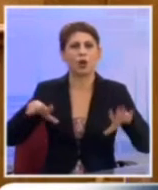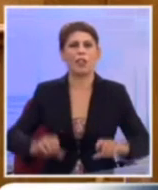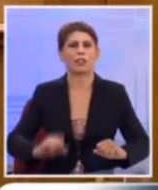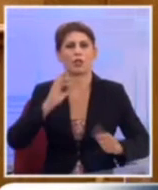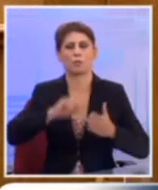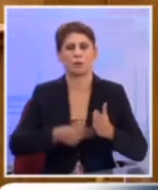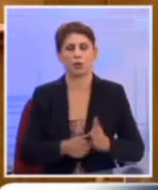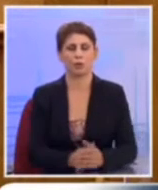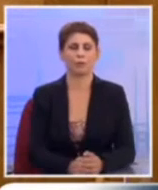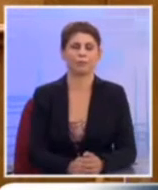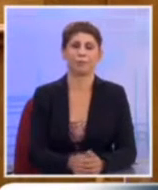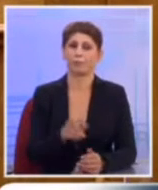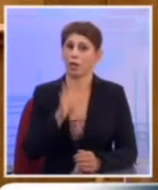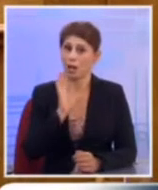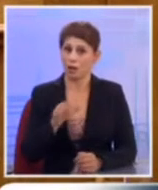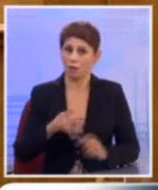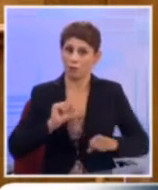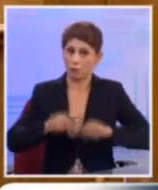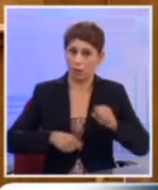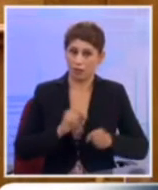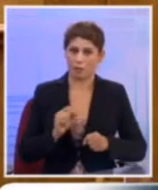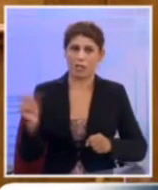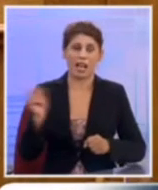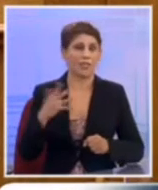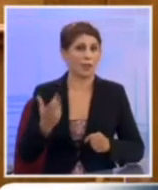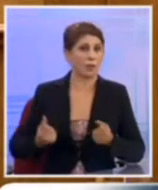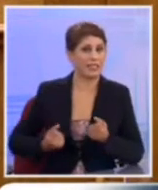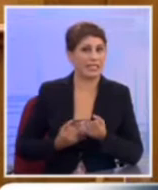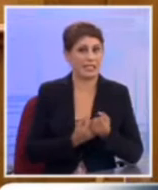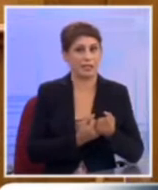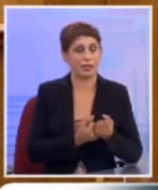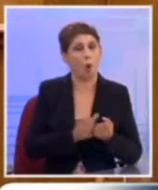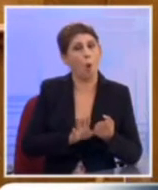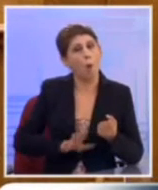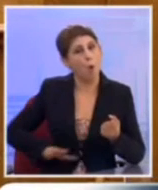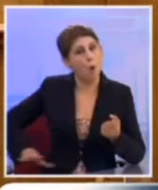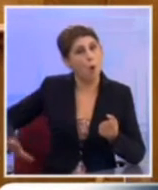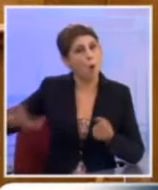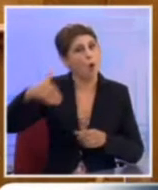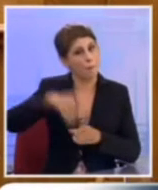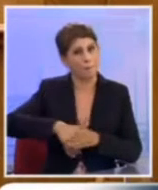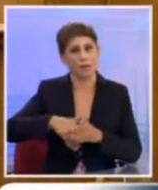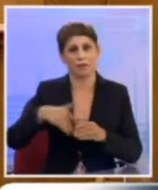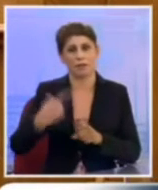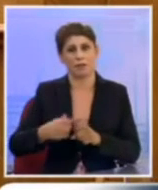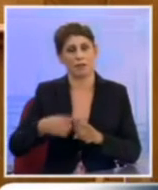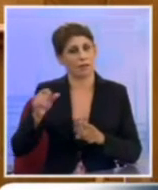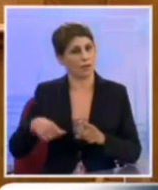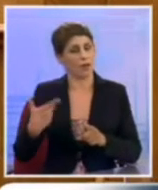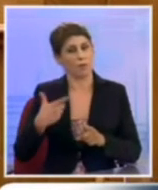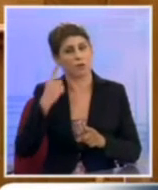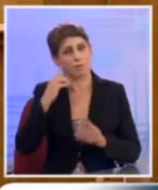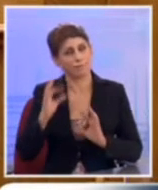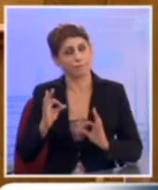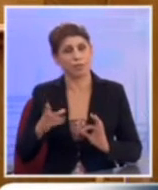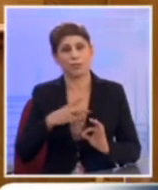Είναι αλήθεια ότι σε αυτόν τον αγώνα μας δεν έχουμε τη στήριξη όλων εντός της Ελλάδος, όπως αυτονοήτως